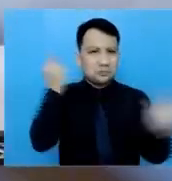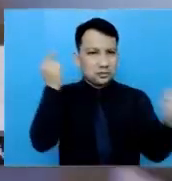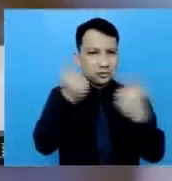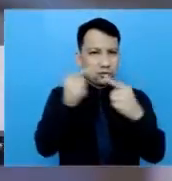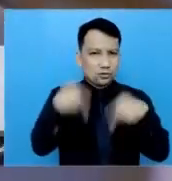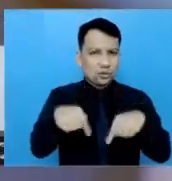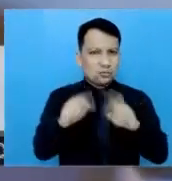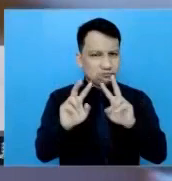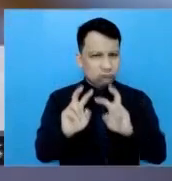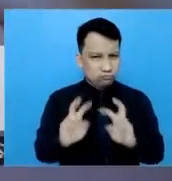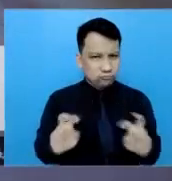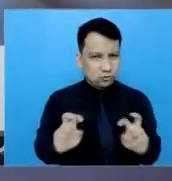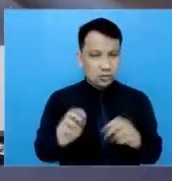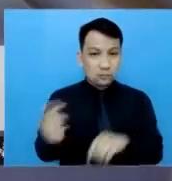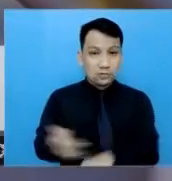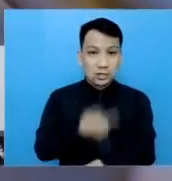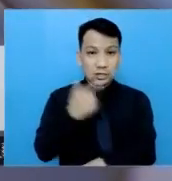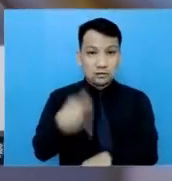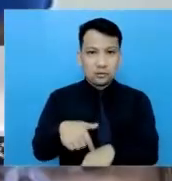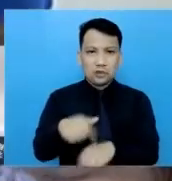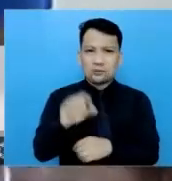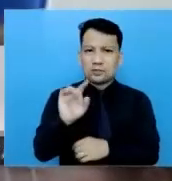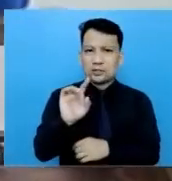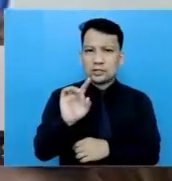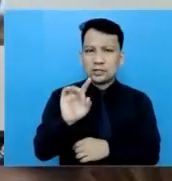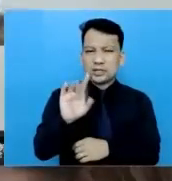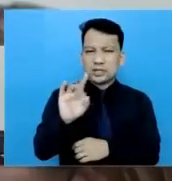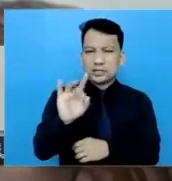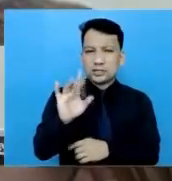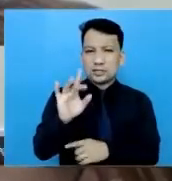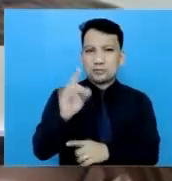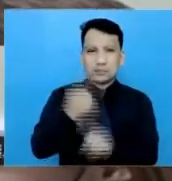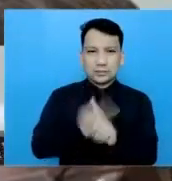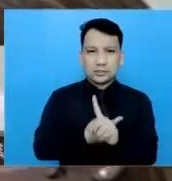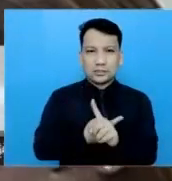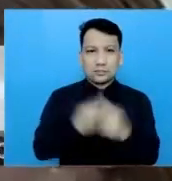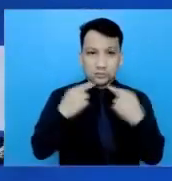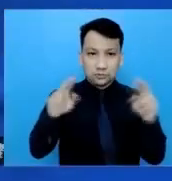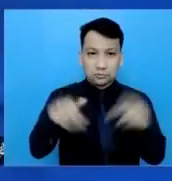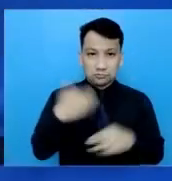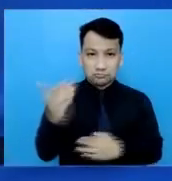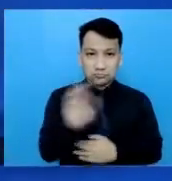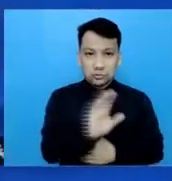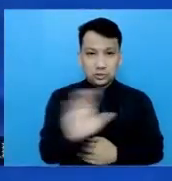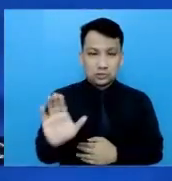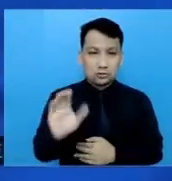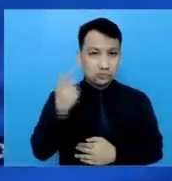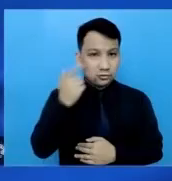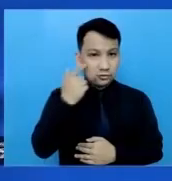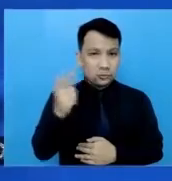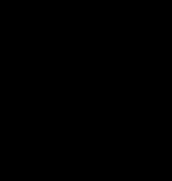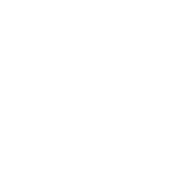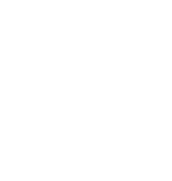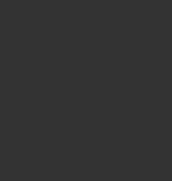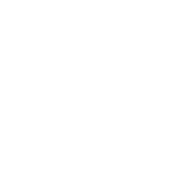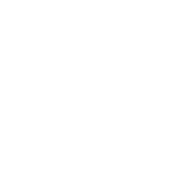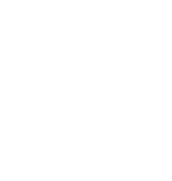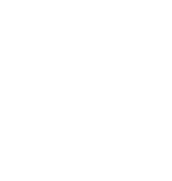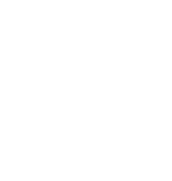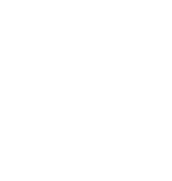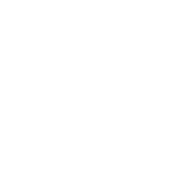pag-aaral na tatagal ng 18 buwan. Nagbabalita mula sa Frontline, Greg Gregorio, News 5.